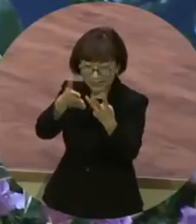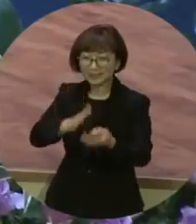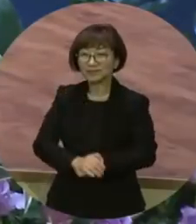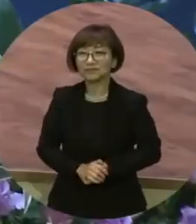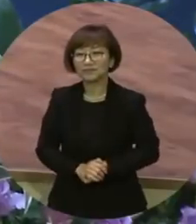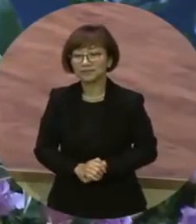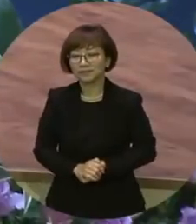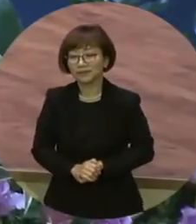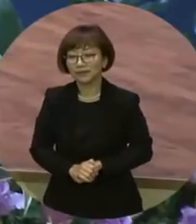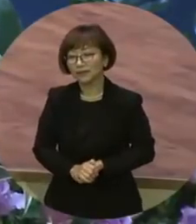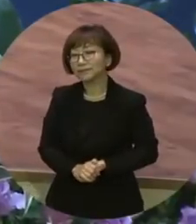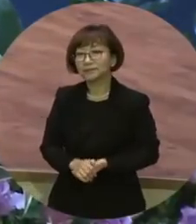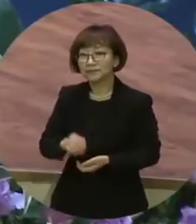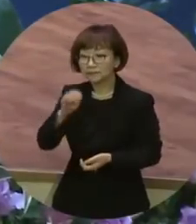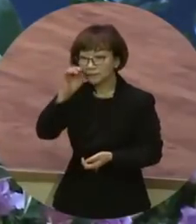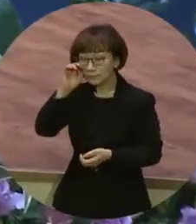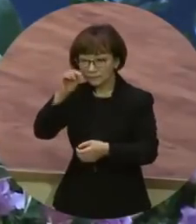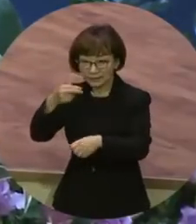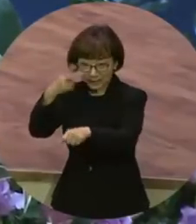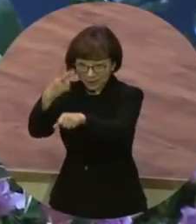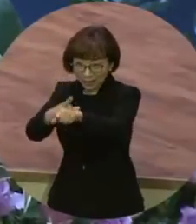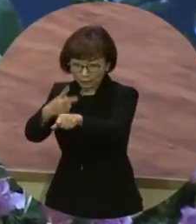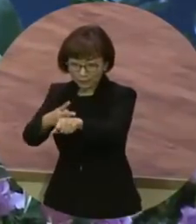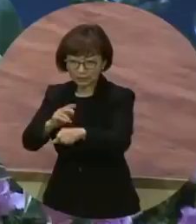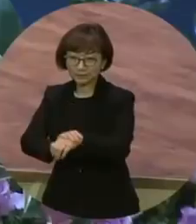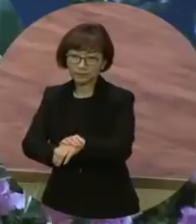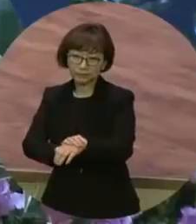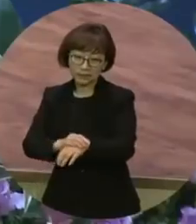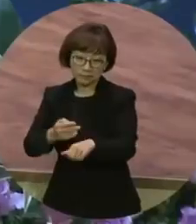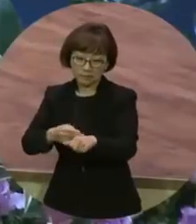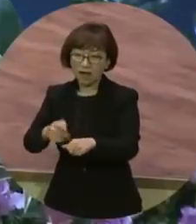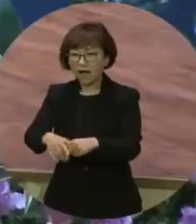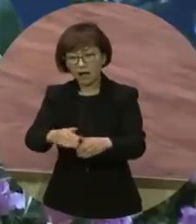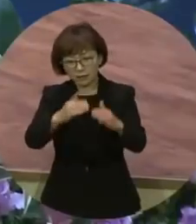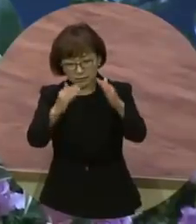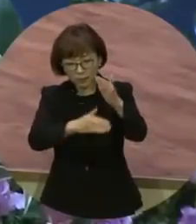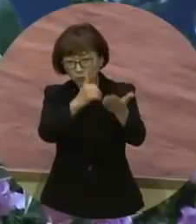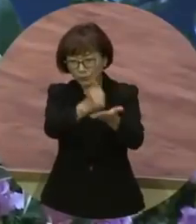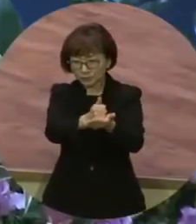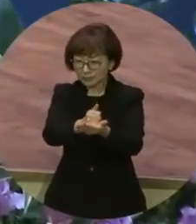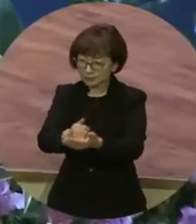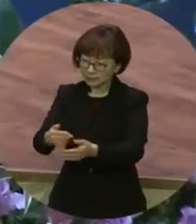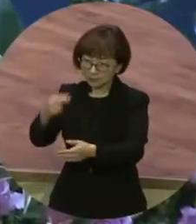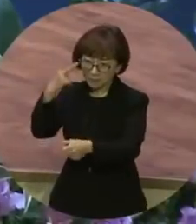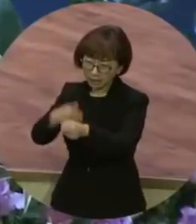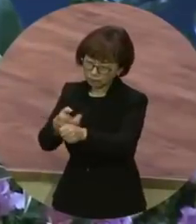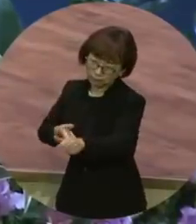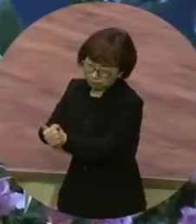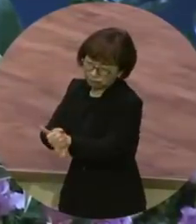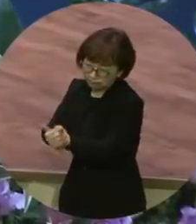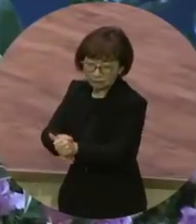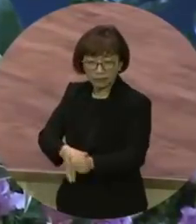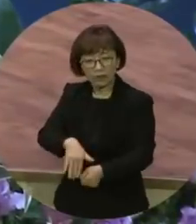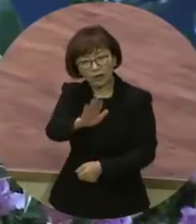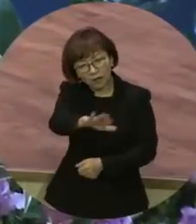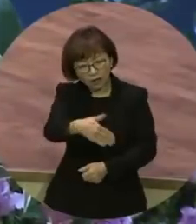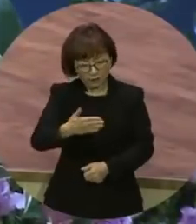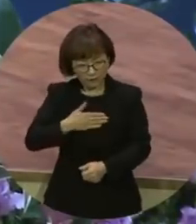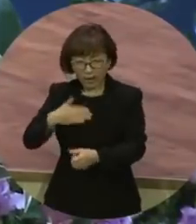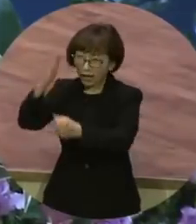소수의 교인들에게 나는 하나님이 세운 사도가 맞다라고 정당성을 주장하는 목적으로 기록이